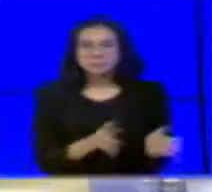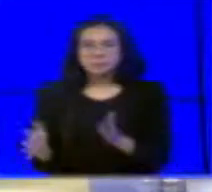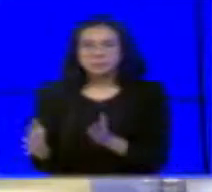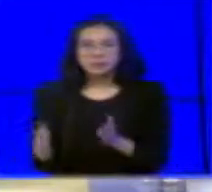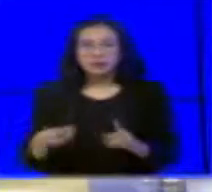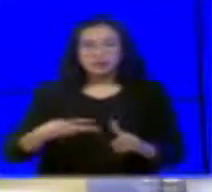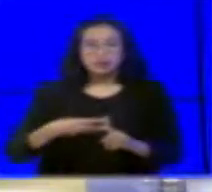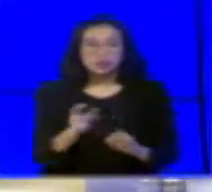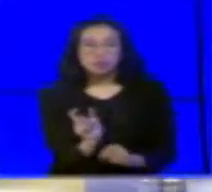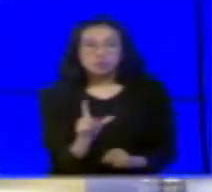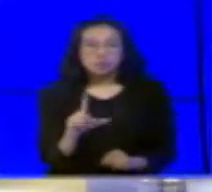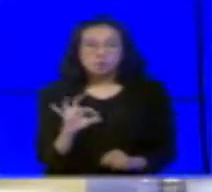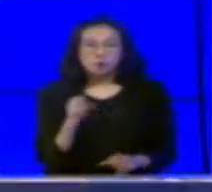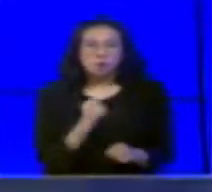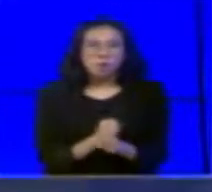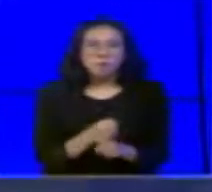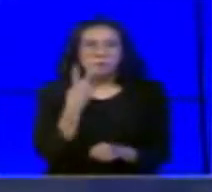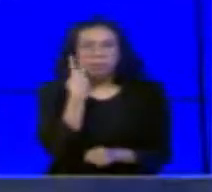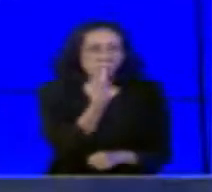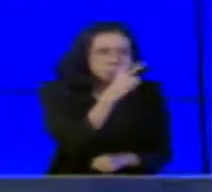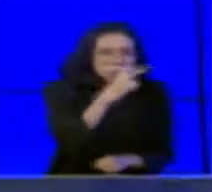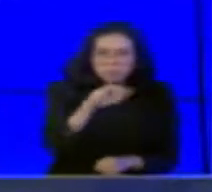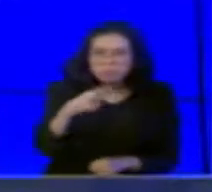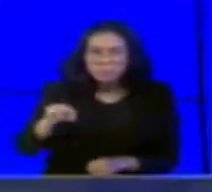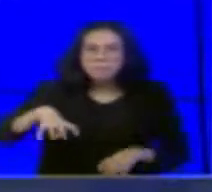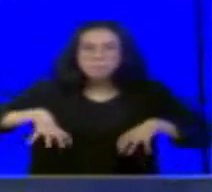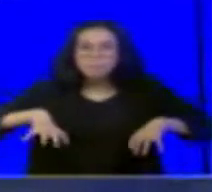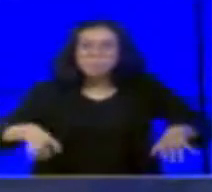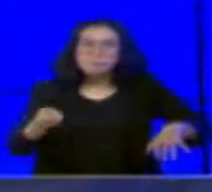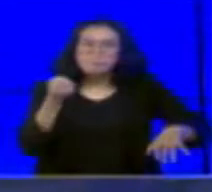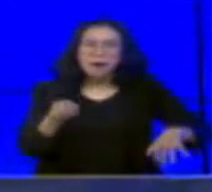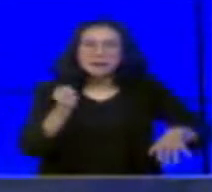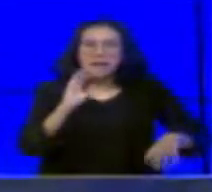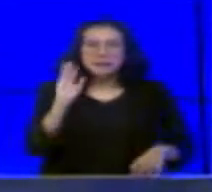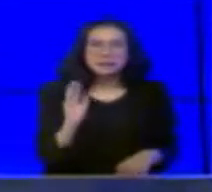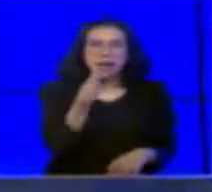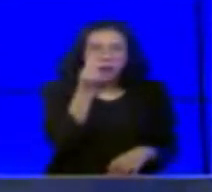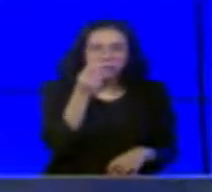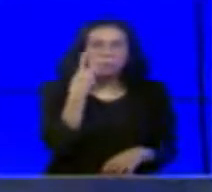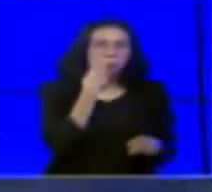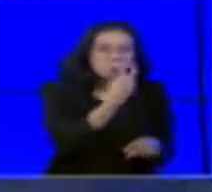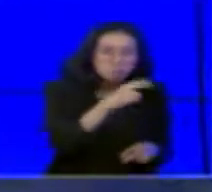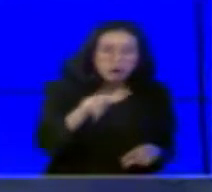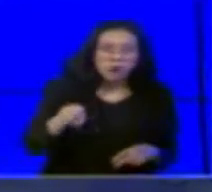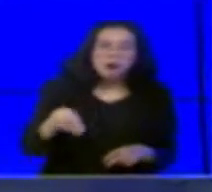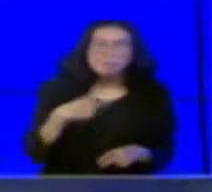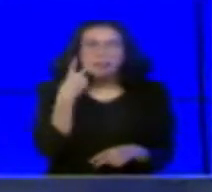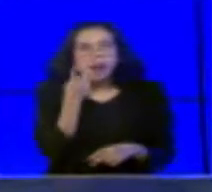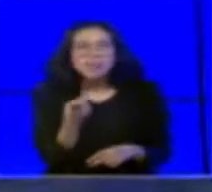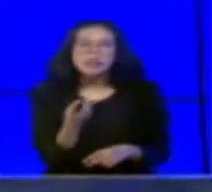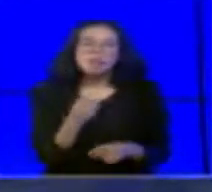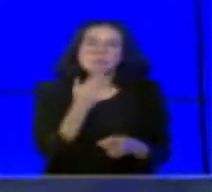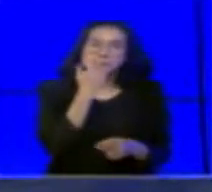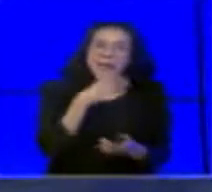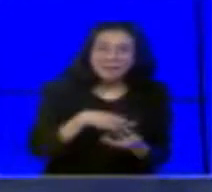Sementara itu, pemirsa, Perum Bulog melakukan operasi pasar di beberapa titik di Jakarta dan sejumlah kota di tanah air. Bulog memastikan stok pangan khususnya